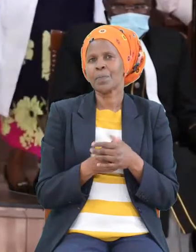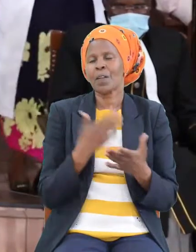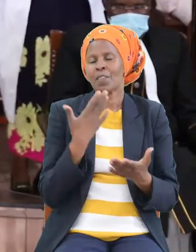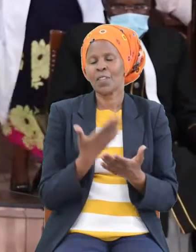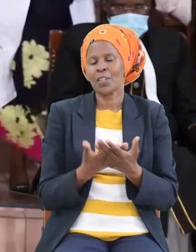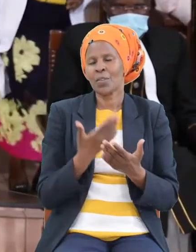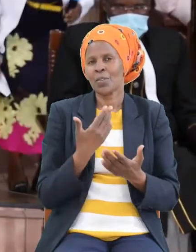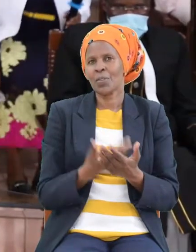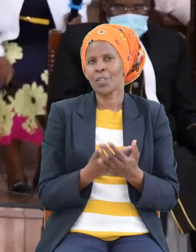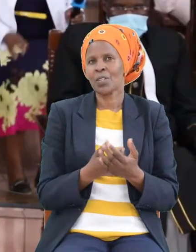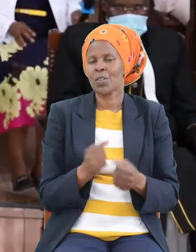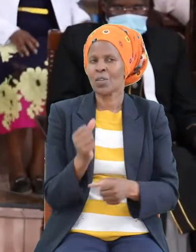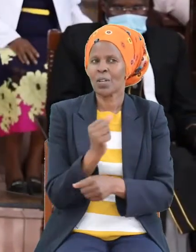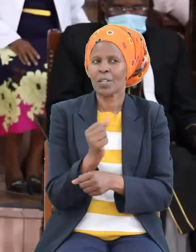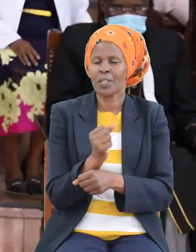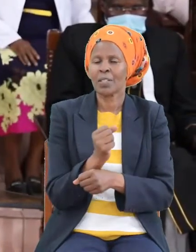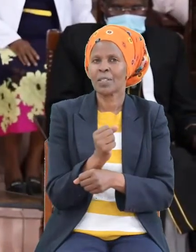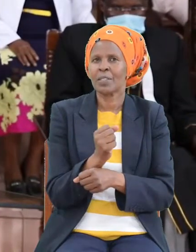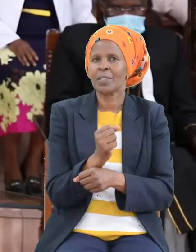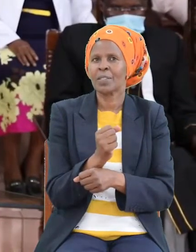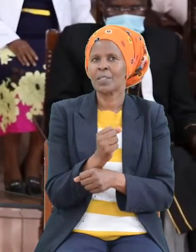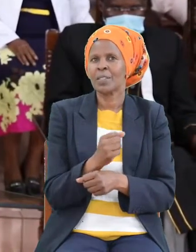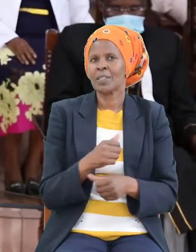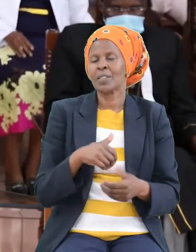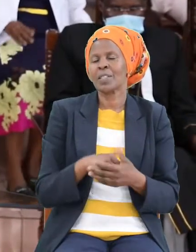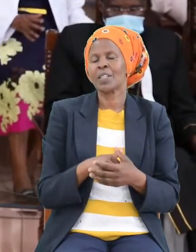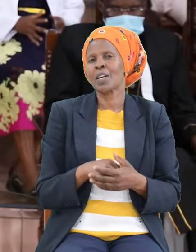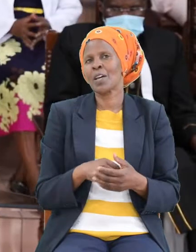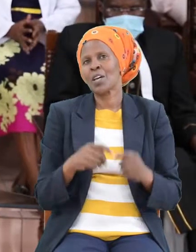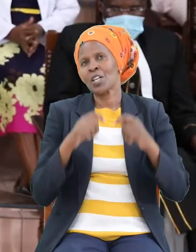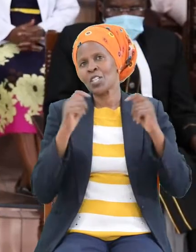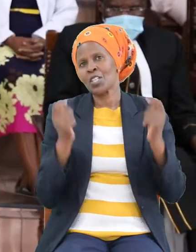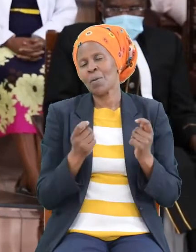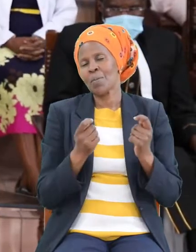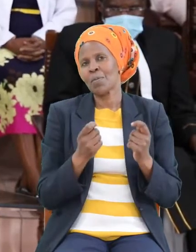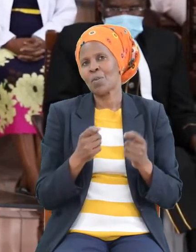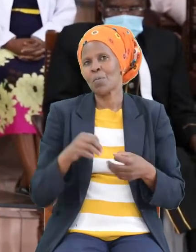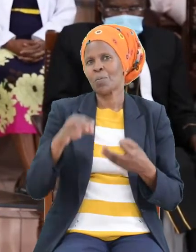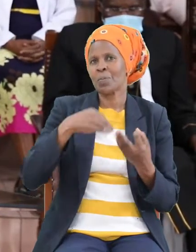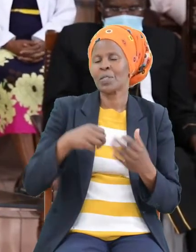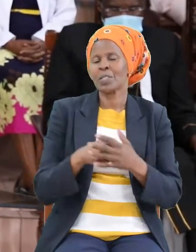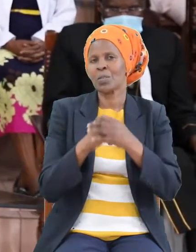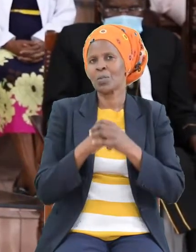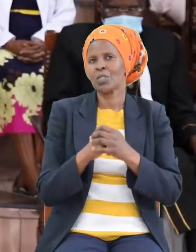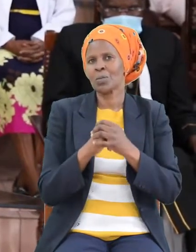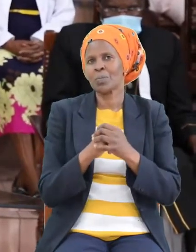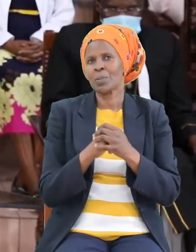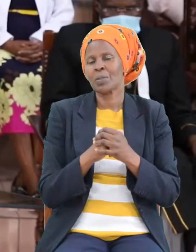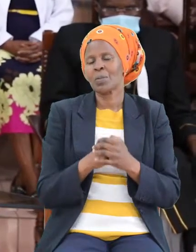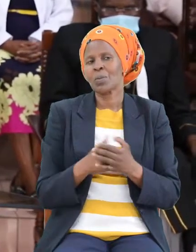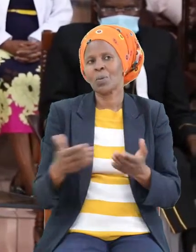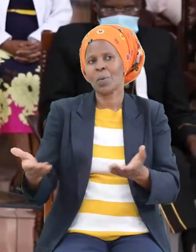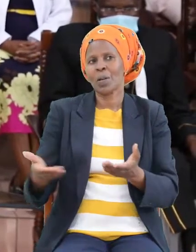Asante sana Elder Fides na hata kikundi cha kusivu na kuabudu. Wakati huu